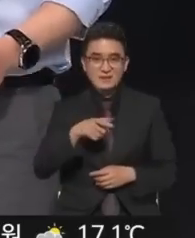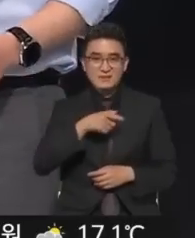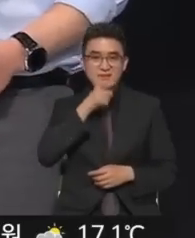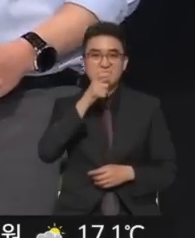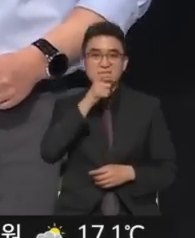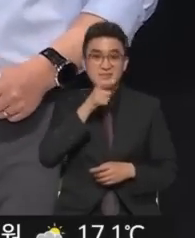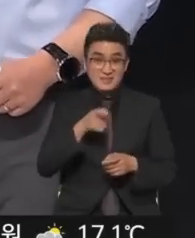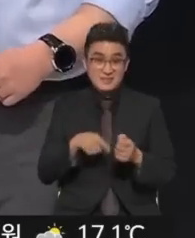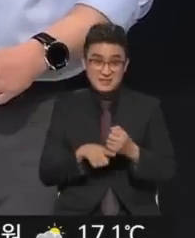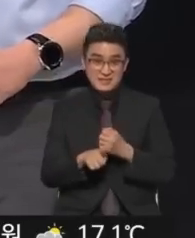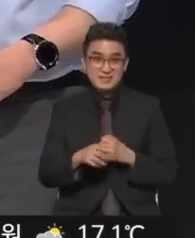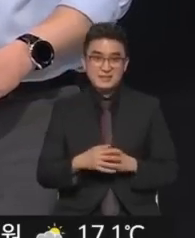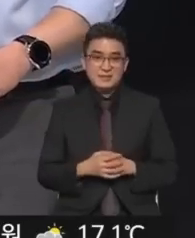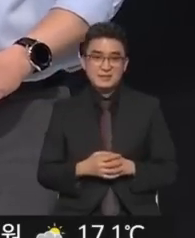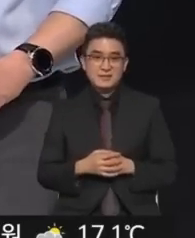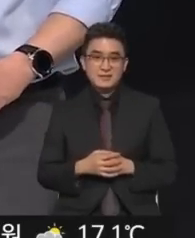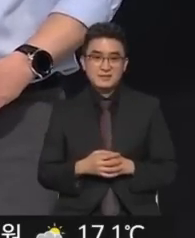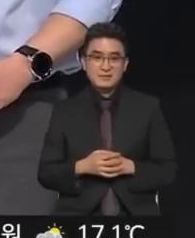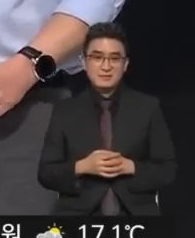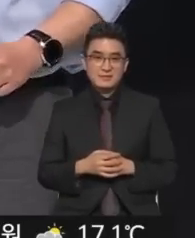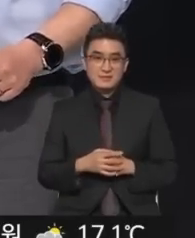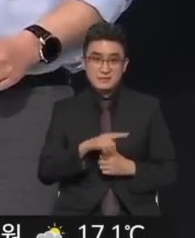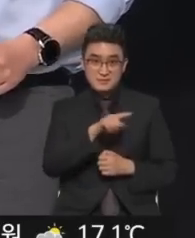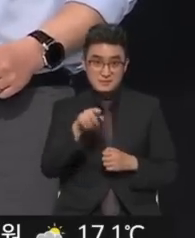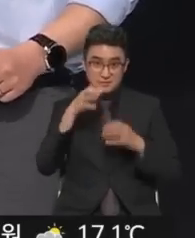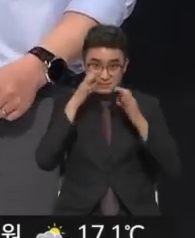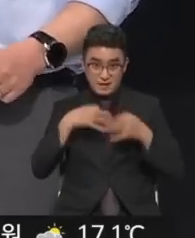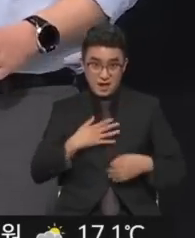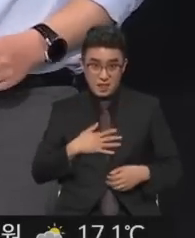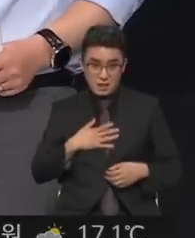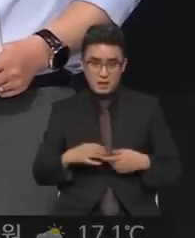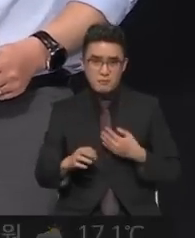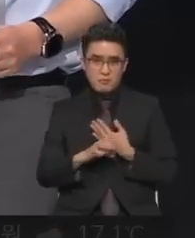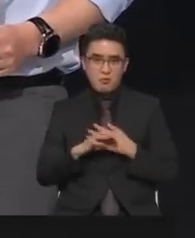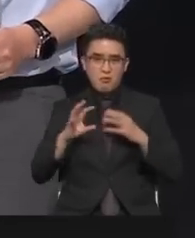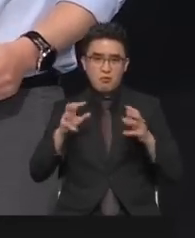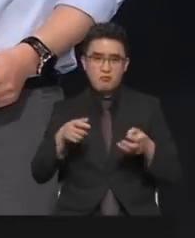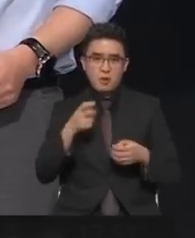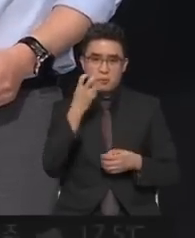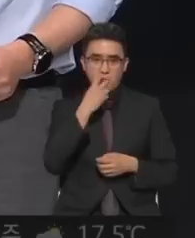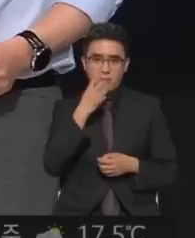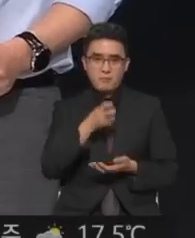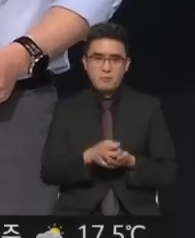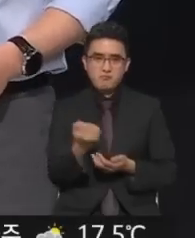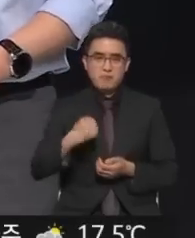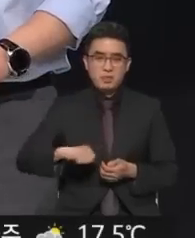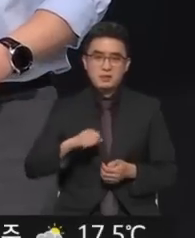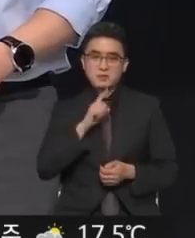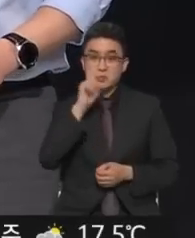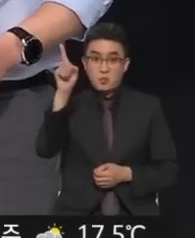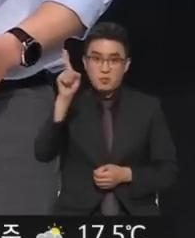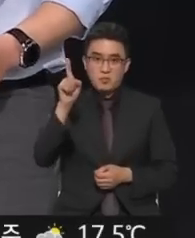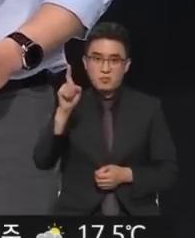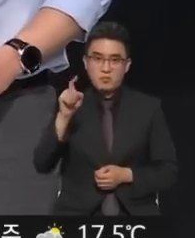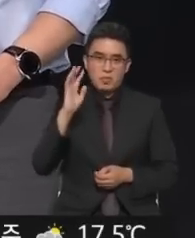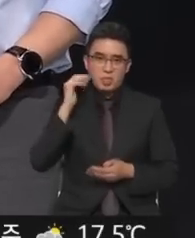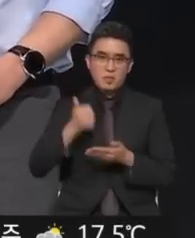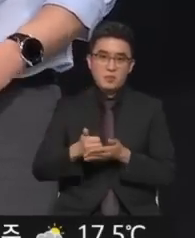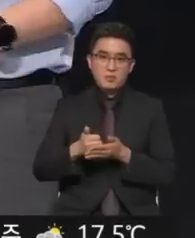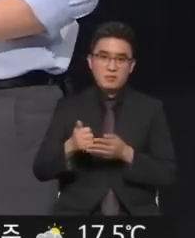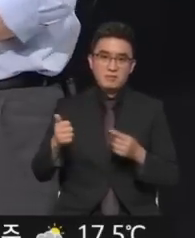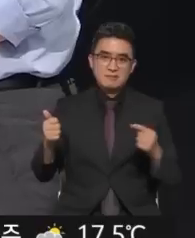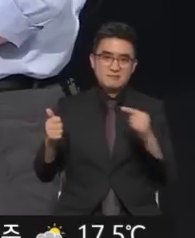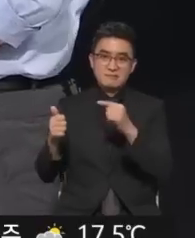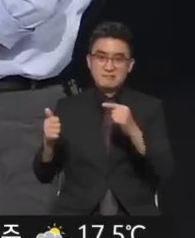누가 주사파인지 알고 있다면 국가보안법 위반으로 신고를 하라. 윤 대통령을 쏘아붙이기도 했는데요.